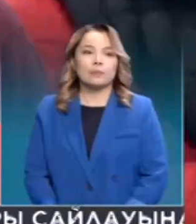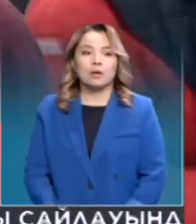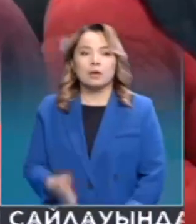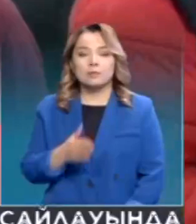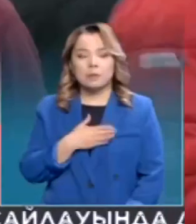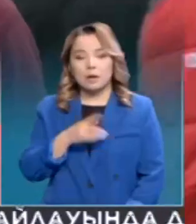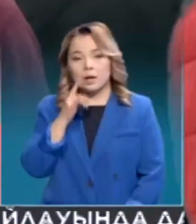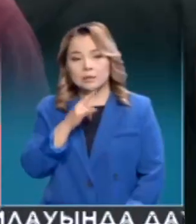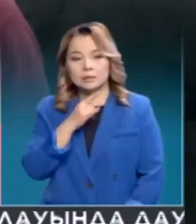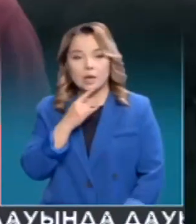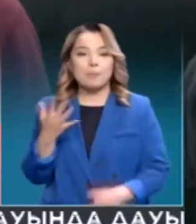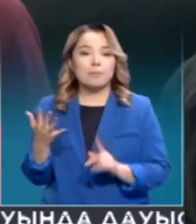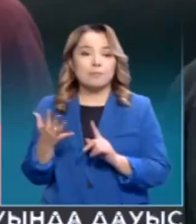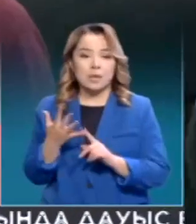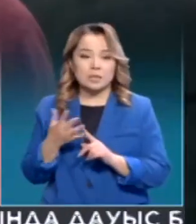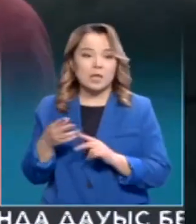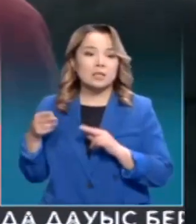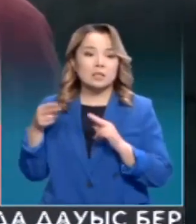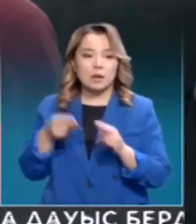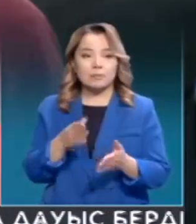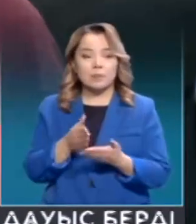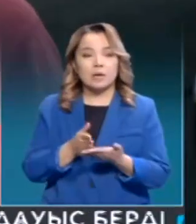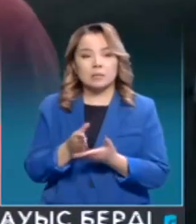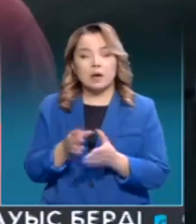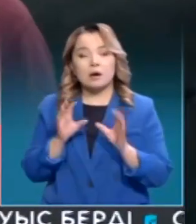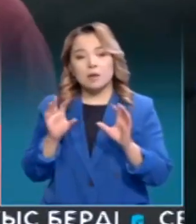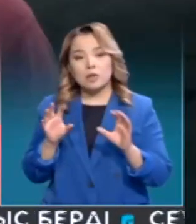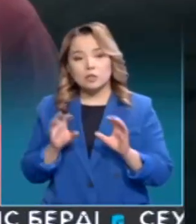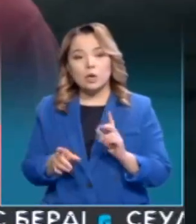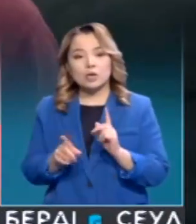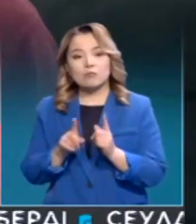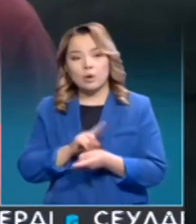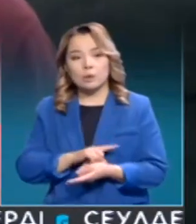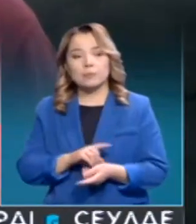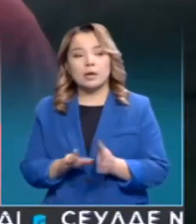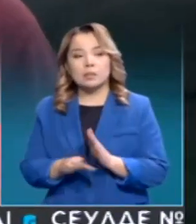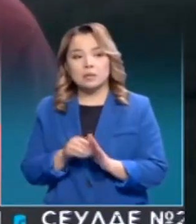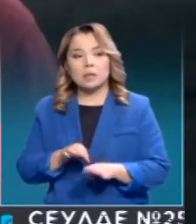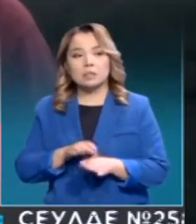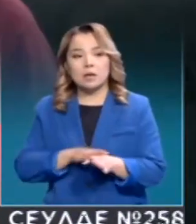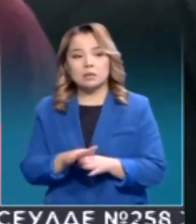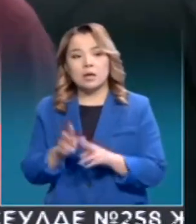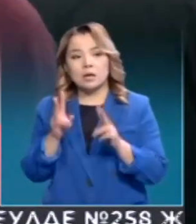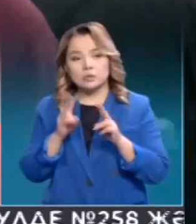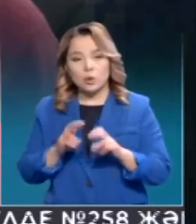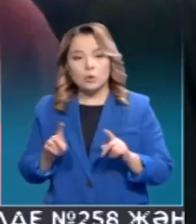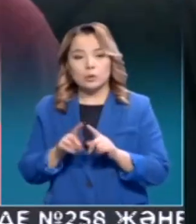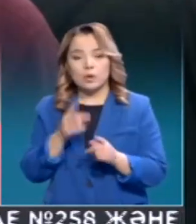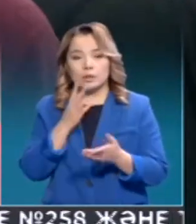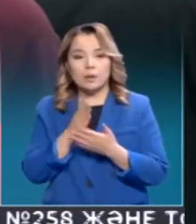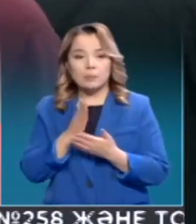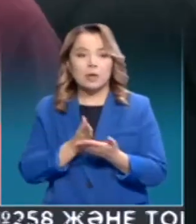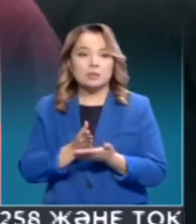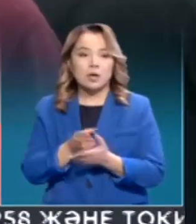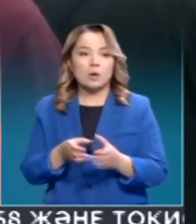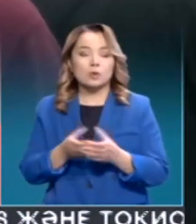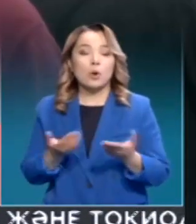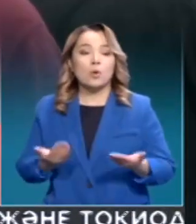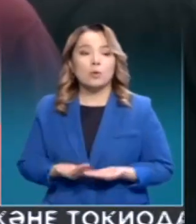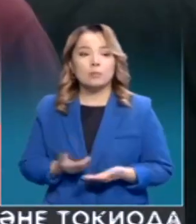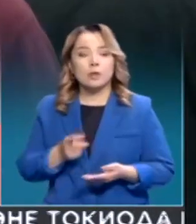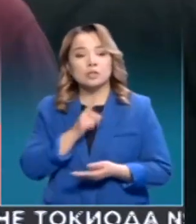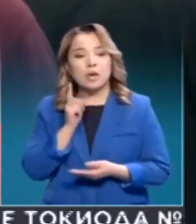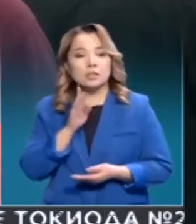Бул менин Казакстанга 5-чи мәрте келуум. Саясий конституциялык реформалардын сайлоо науканына акпалын зерттедим десе де болот. Элдин саясий өмүрүндө